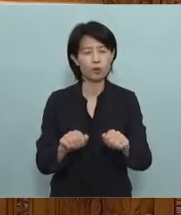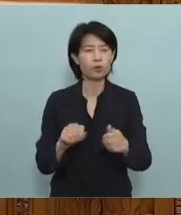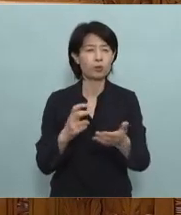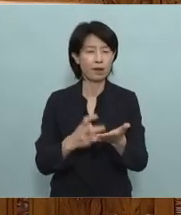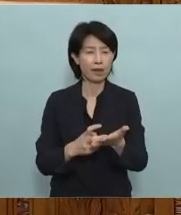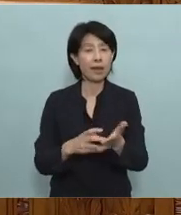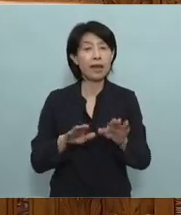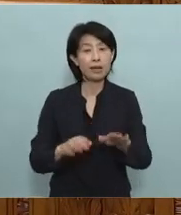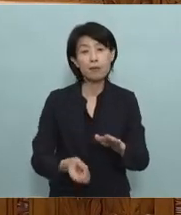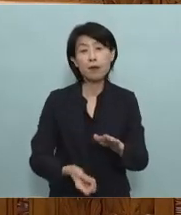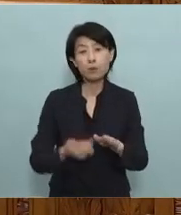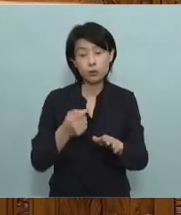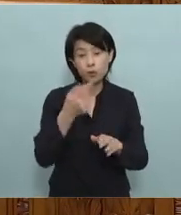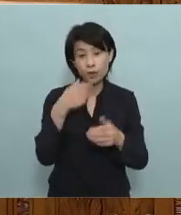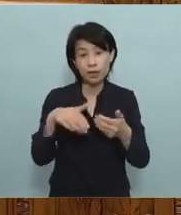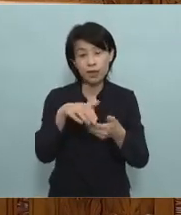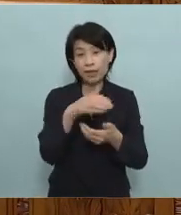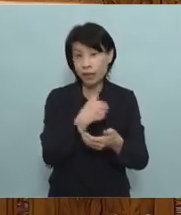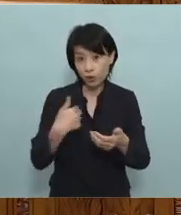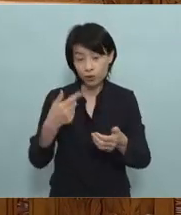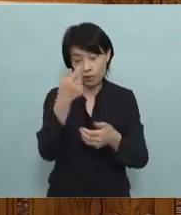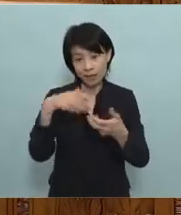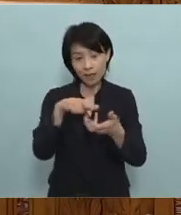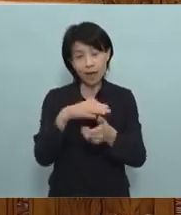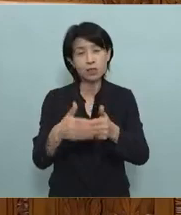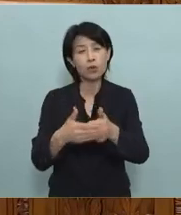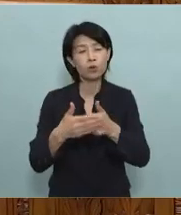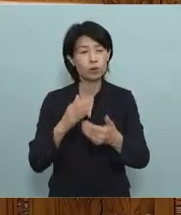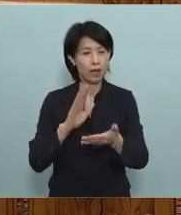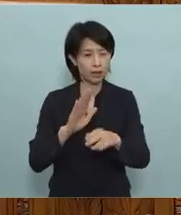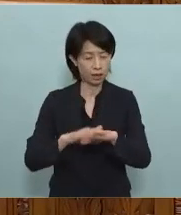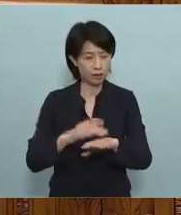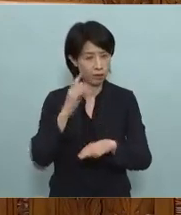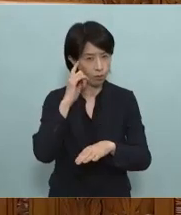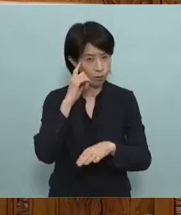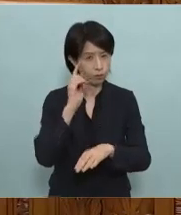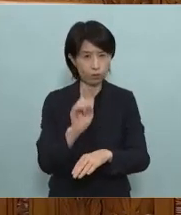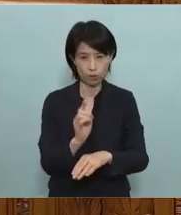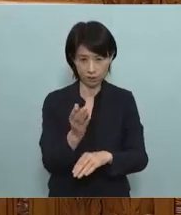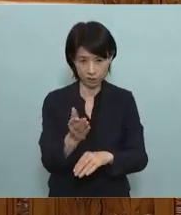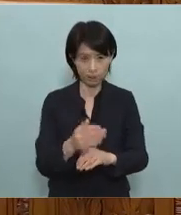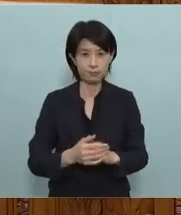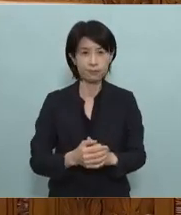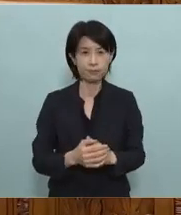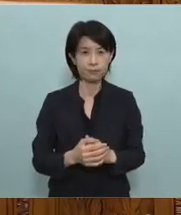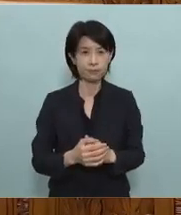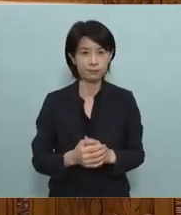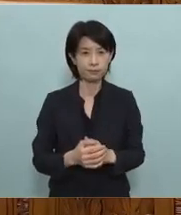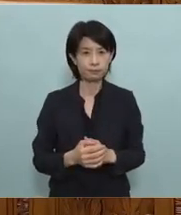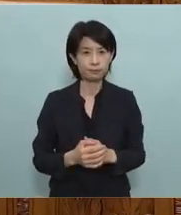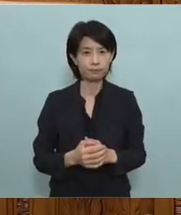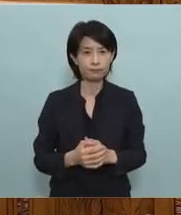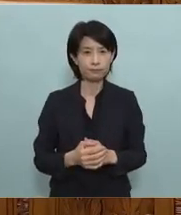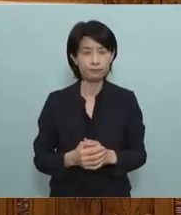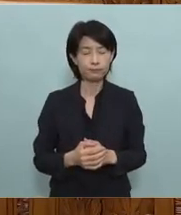ぐにできる被害者救済策と考えますが、総理の見解を伺います。